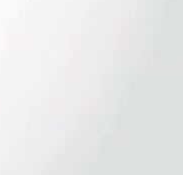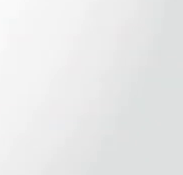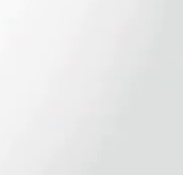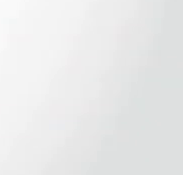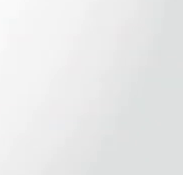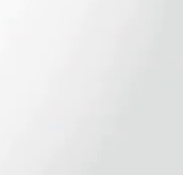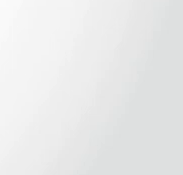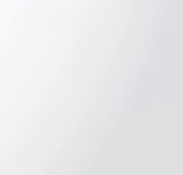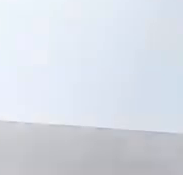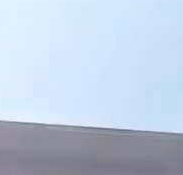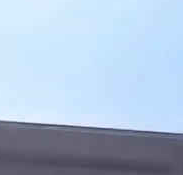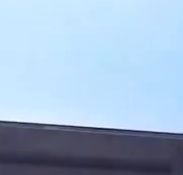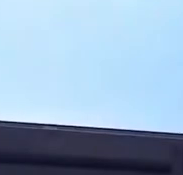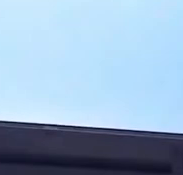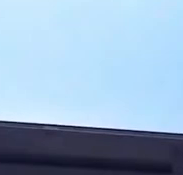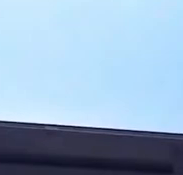KPM.